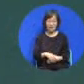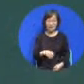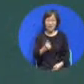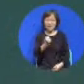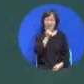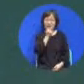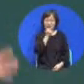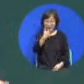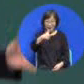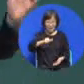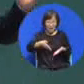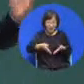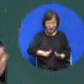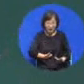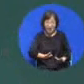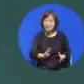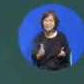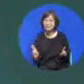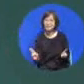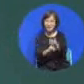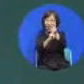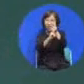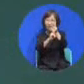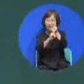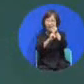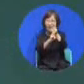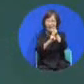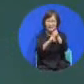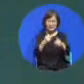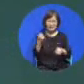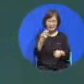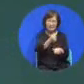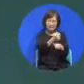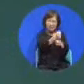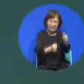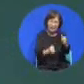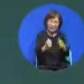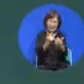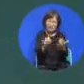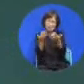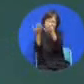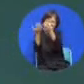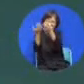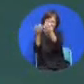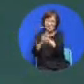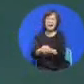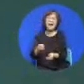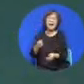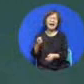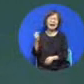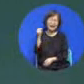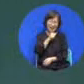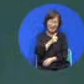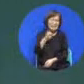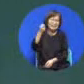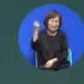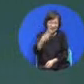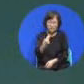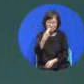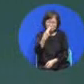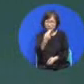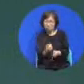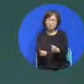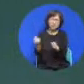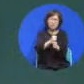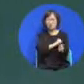해도 이미 기적이요. 근데 그 이삭을 바치라니까 하나님이 살려 주실 것이다. The fact that he God conceived his son